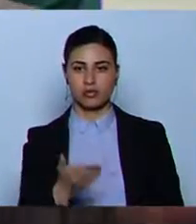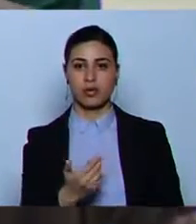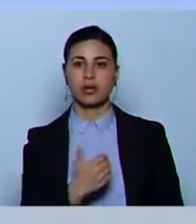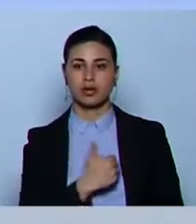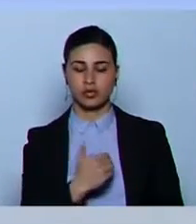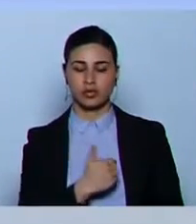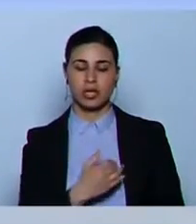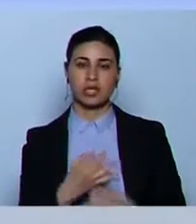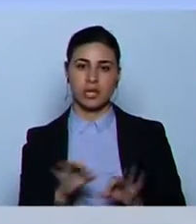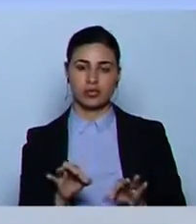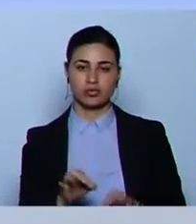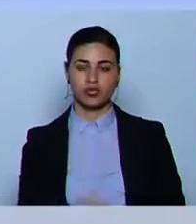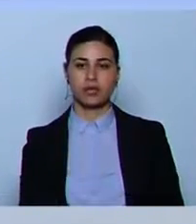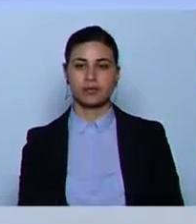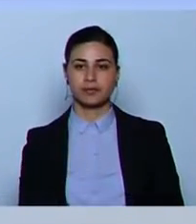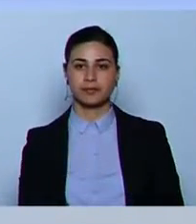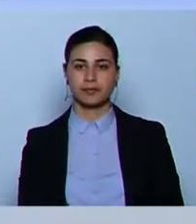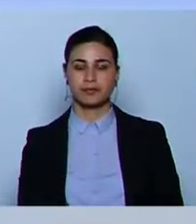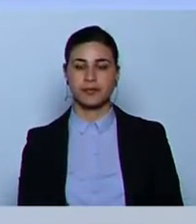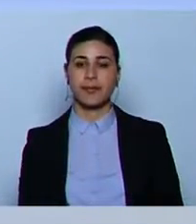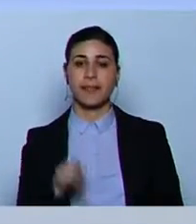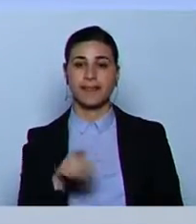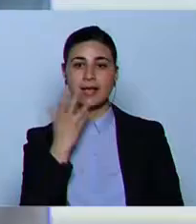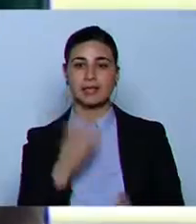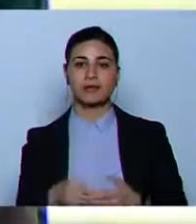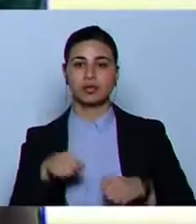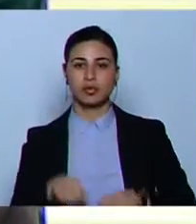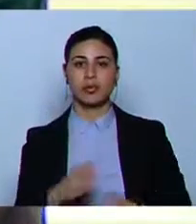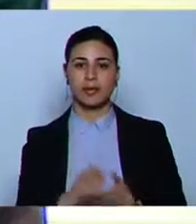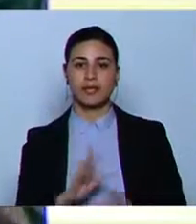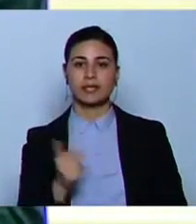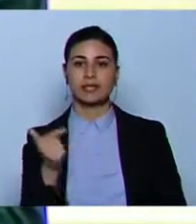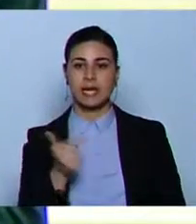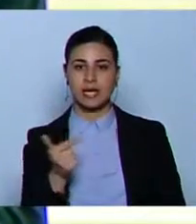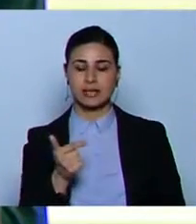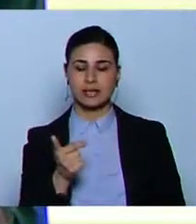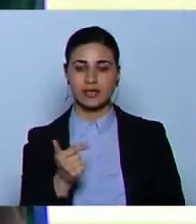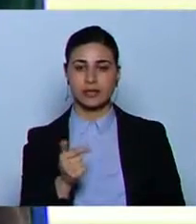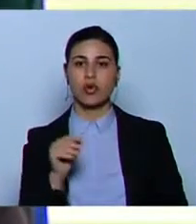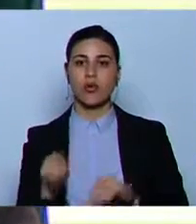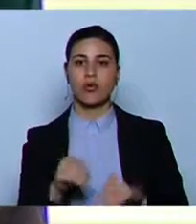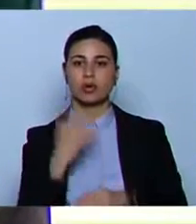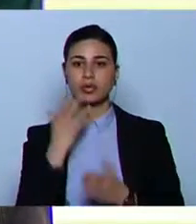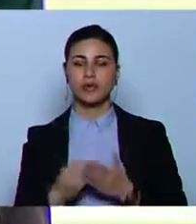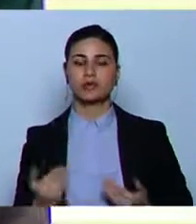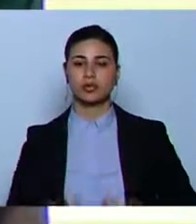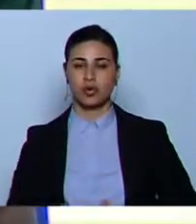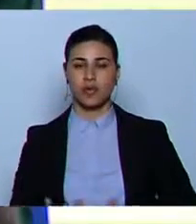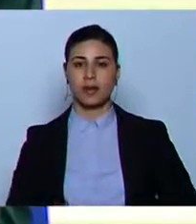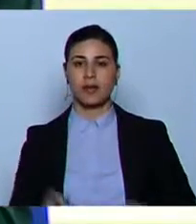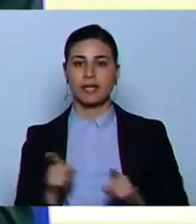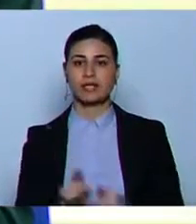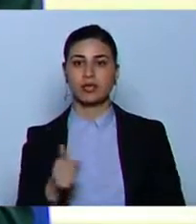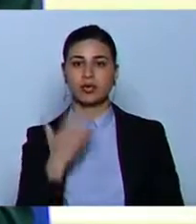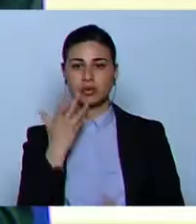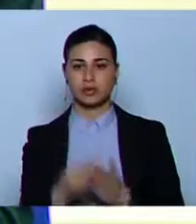დეცენტრალიზაციის პროცესში ყველაზე მნიშვნელოვანი ეს არის ალბათ. ეს მათი უფლებაა გარანტირებული. მოაწყონ თავისი ცხოვრება ისე